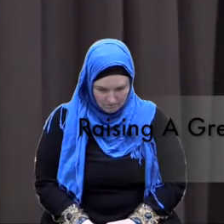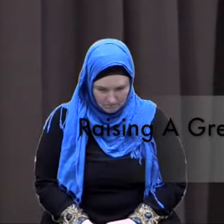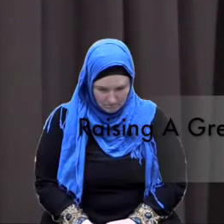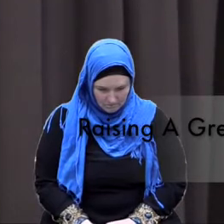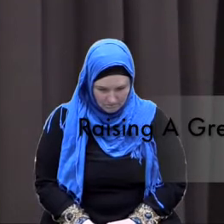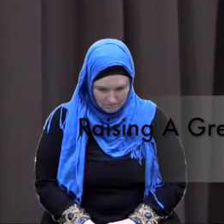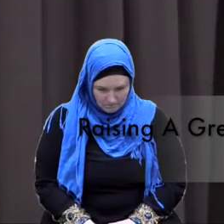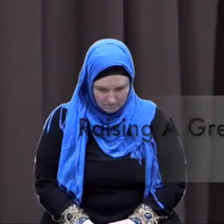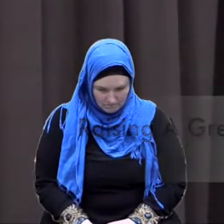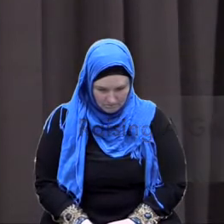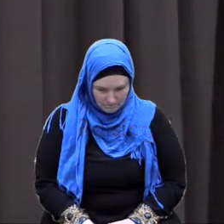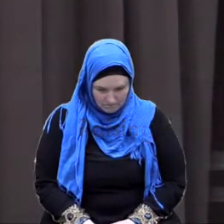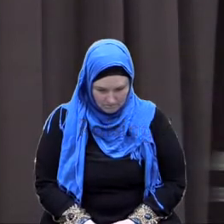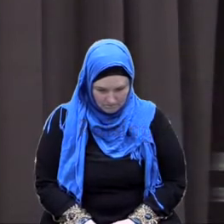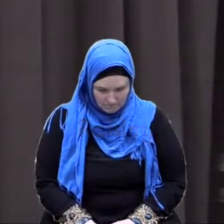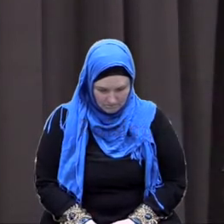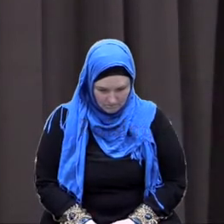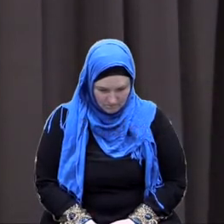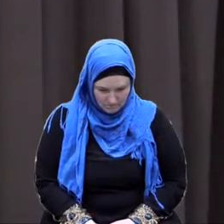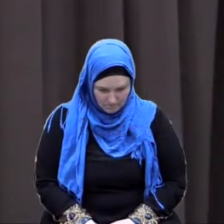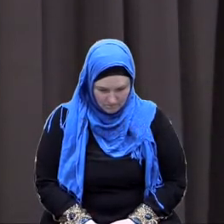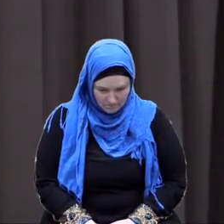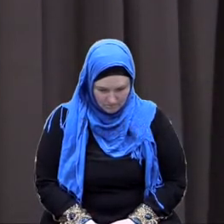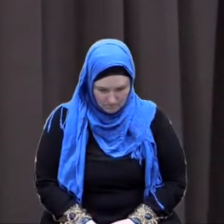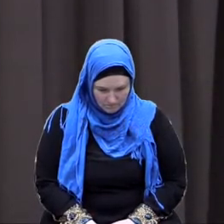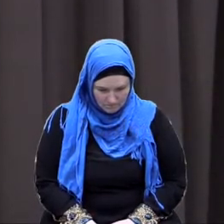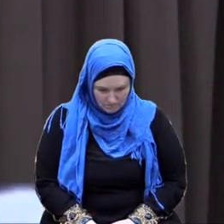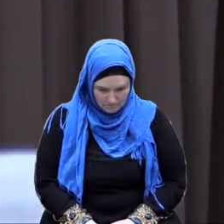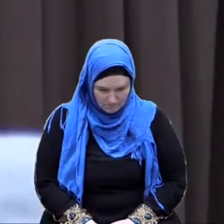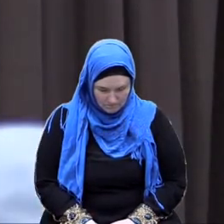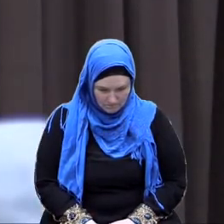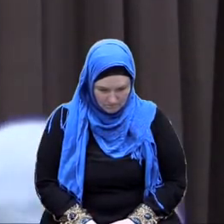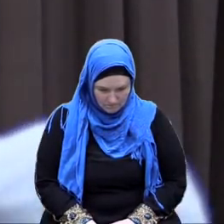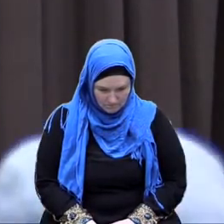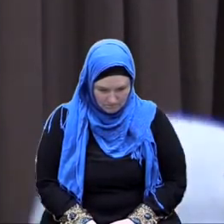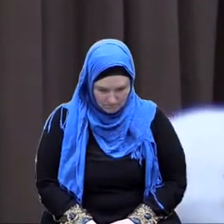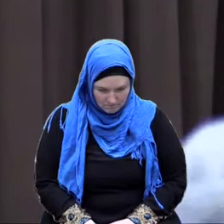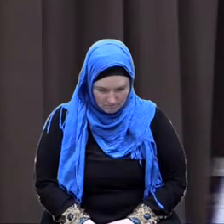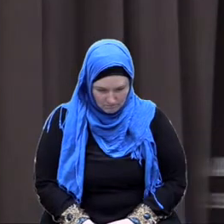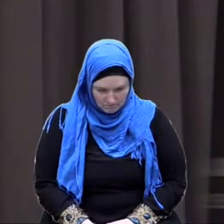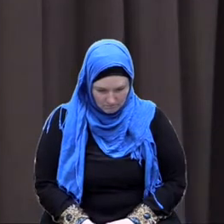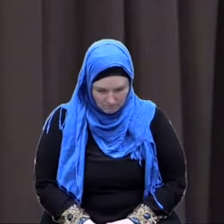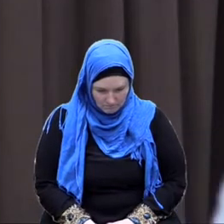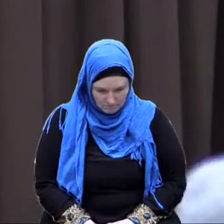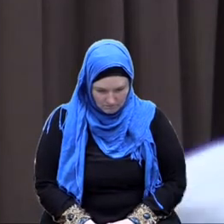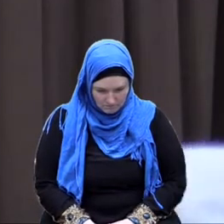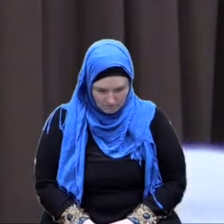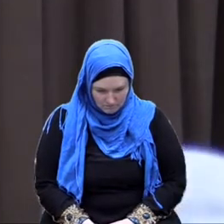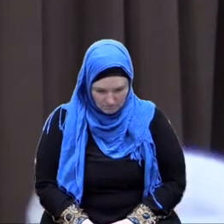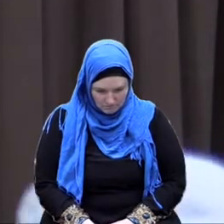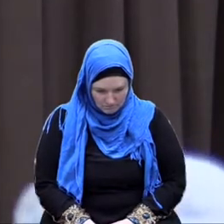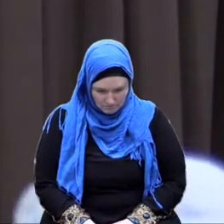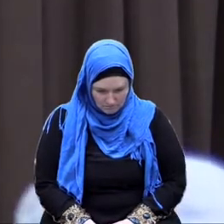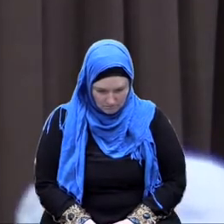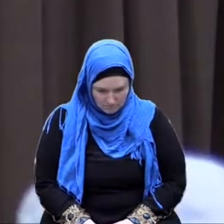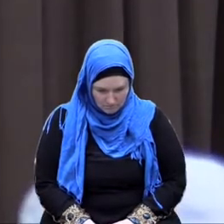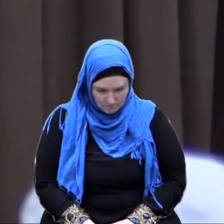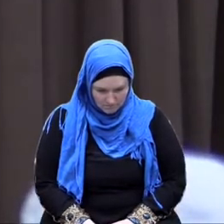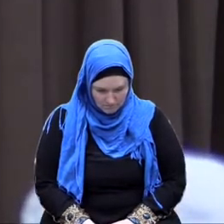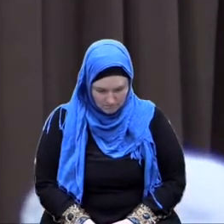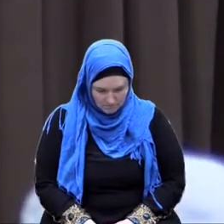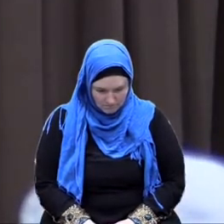هادي له، ولا حول ولا قوة إلا بالله العلي العظيم. وأشهد أن لا إله إلا